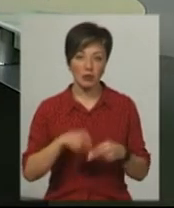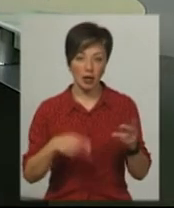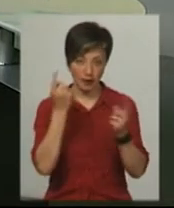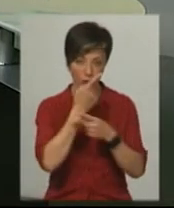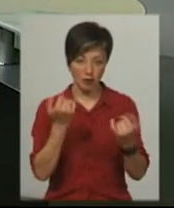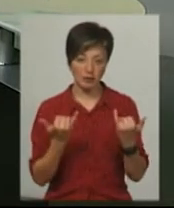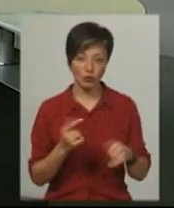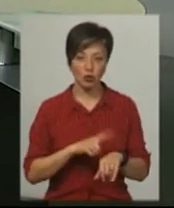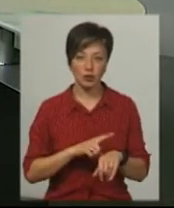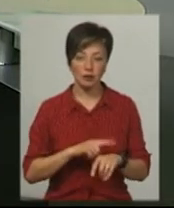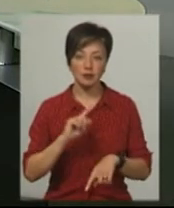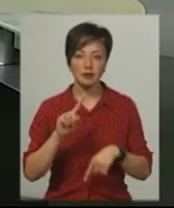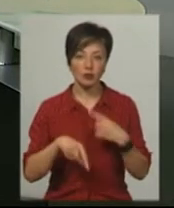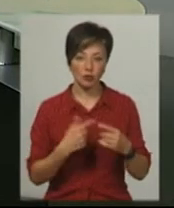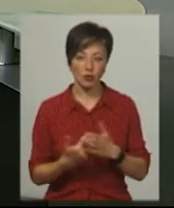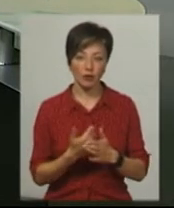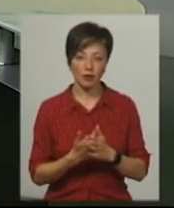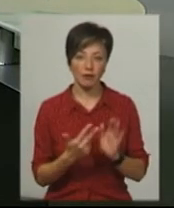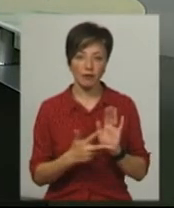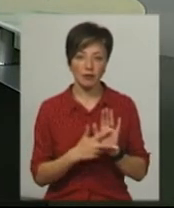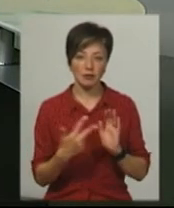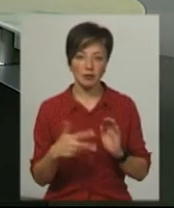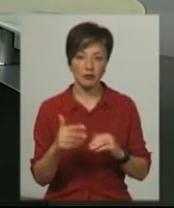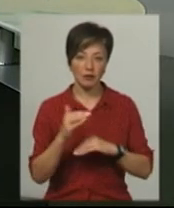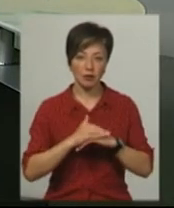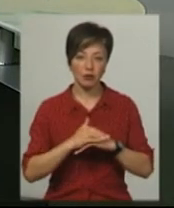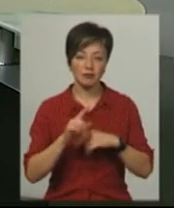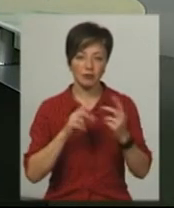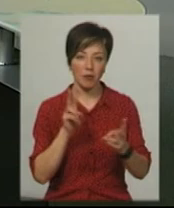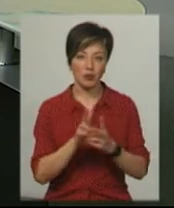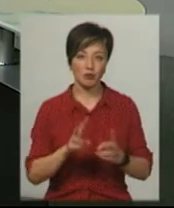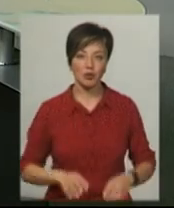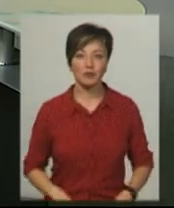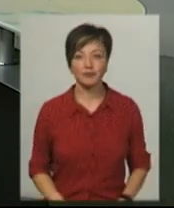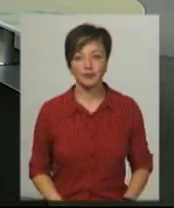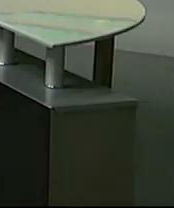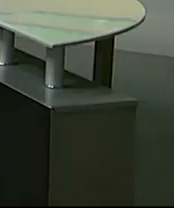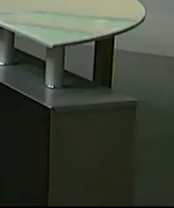інформація на цю годину. Наступний випуск новин дивіться о 20:30. Побачимось.